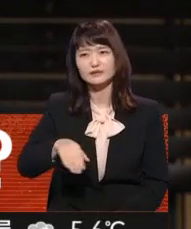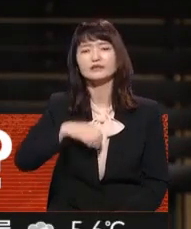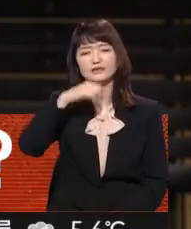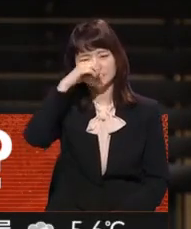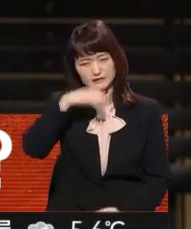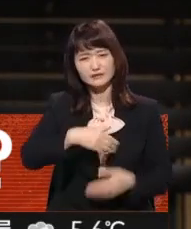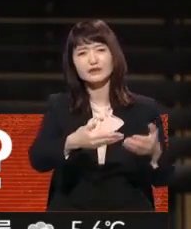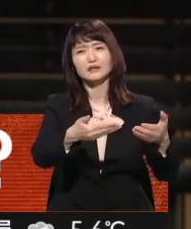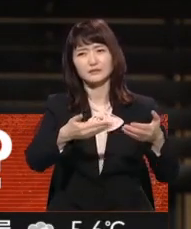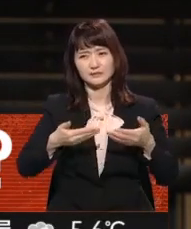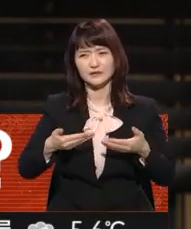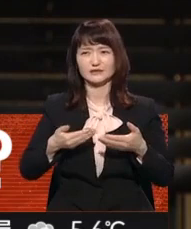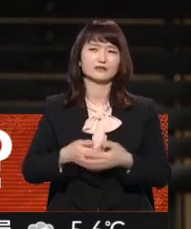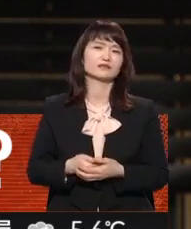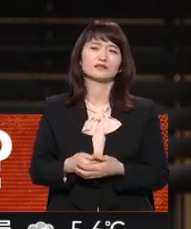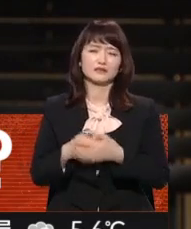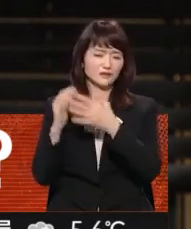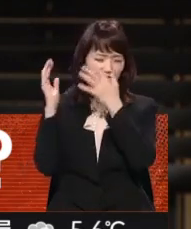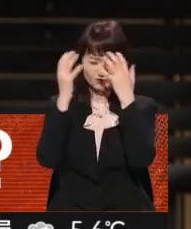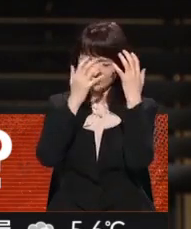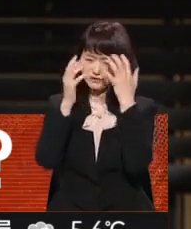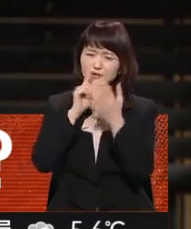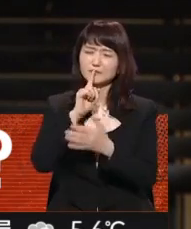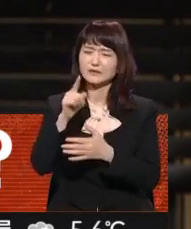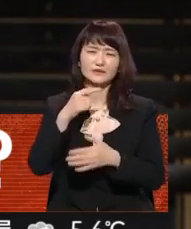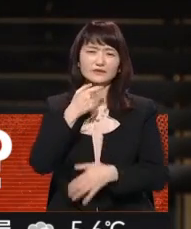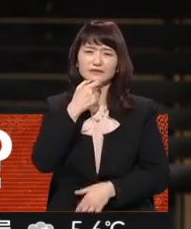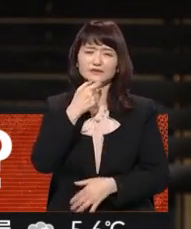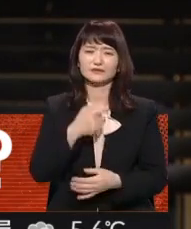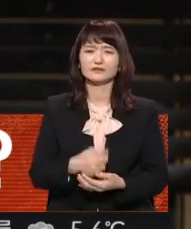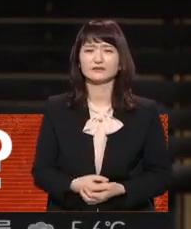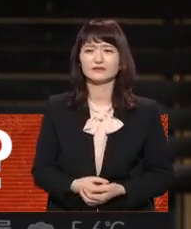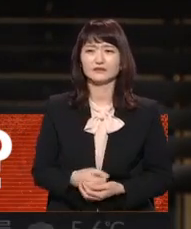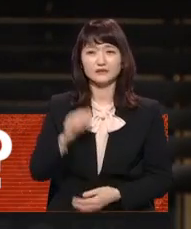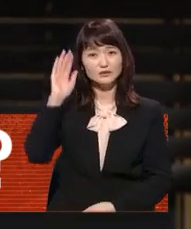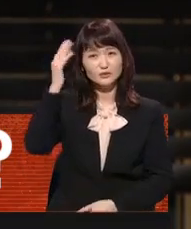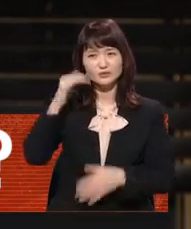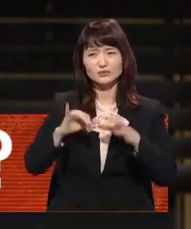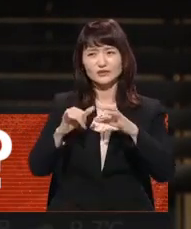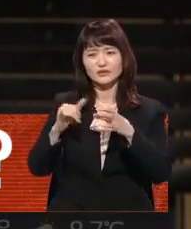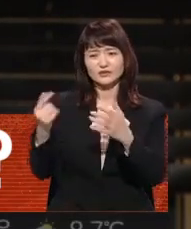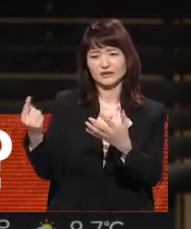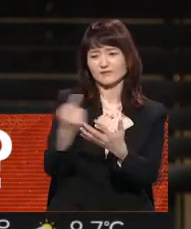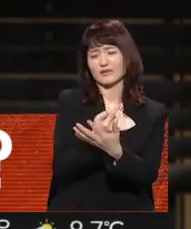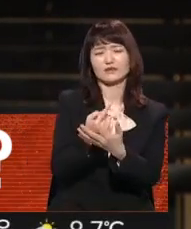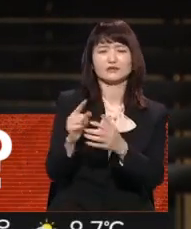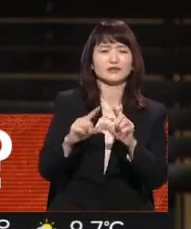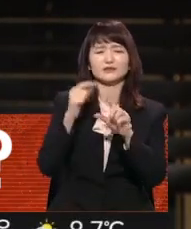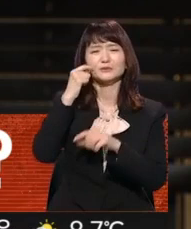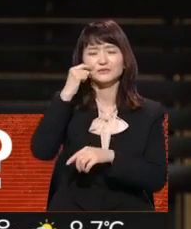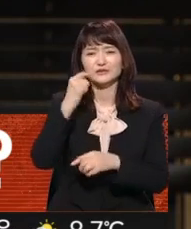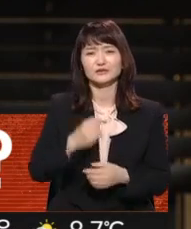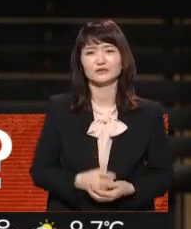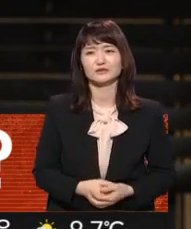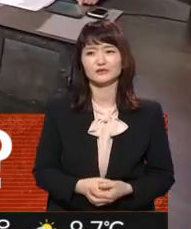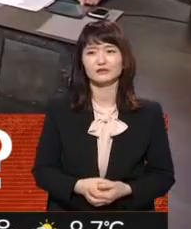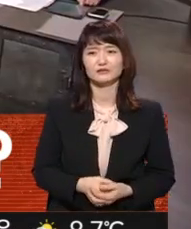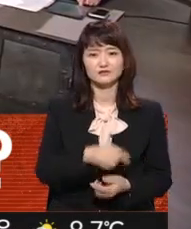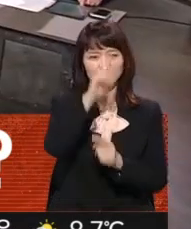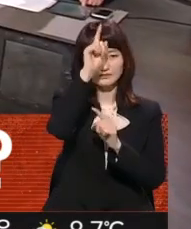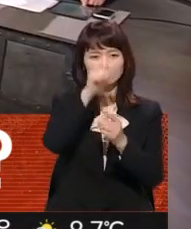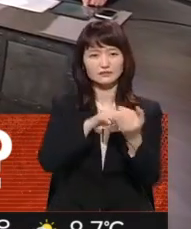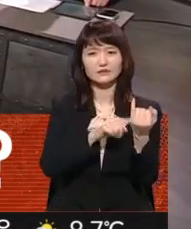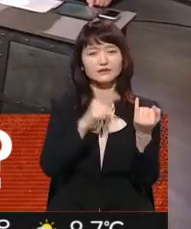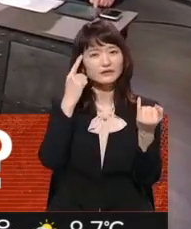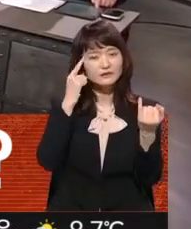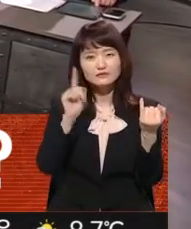받아들이세요 다른 복잡한 얘기하고 싶지 않습니다 받아들여서 안 그러면 요즘 세상에 못 사십니다 진짜 우리 이기자 생각도